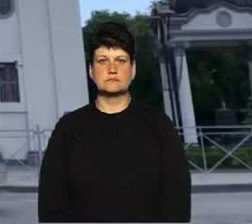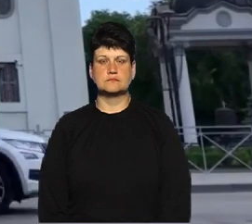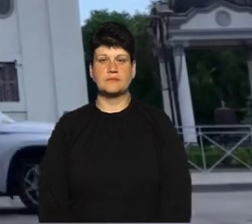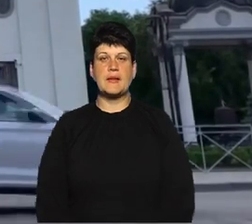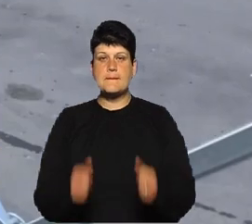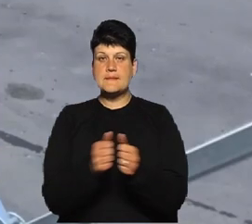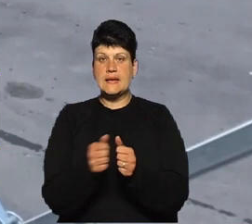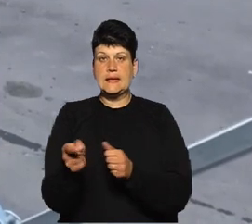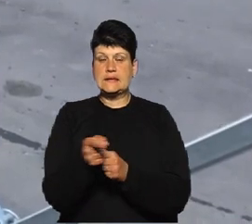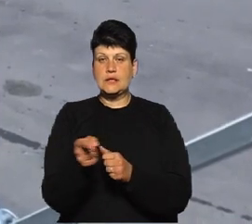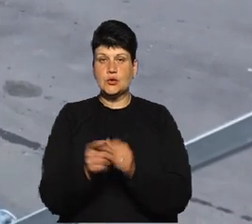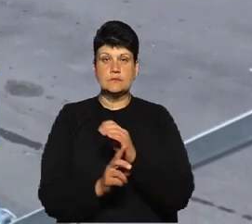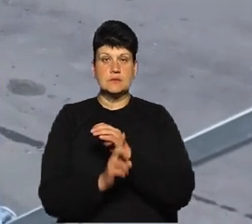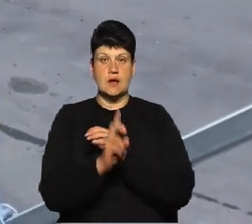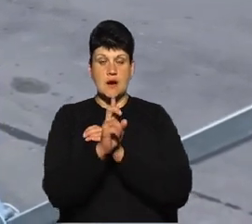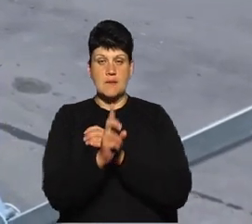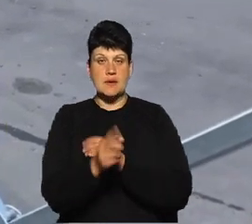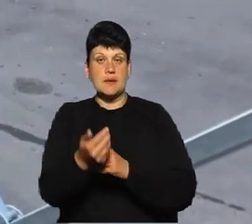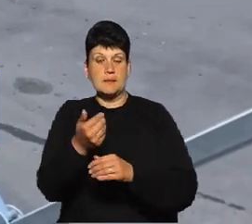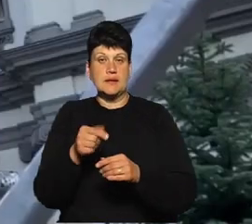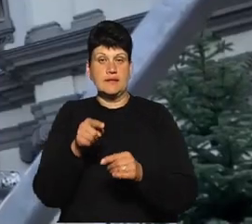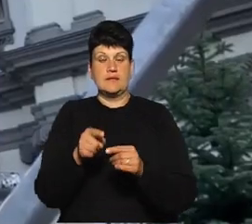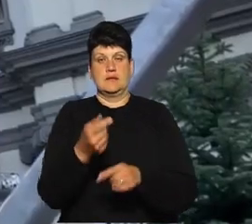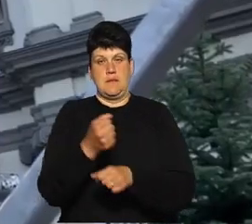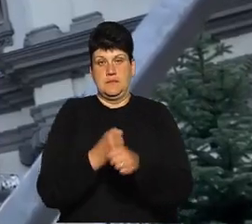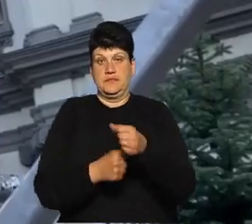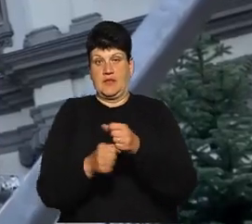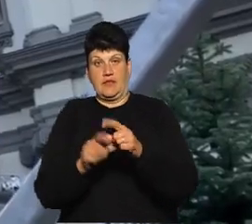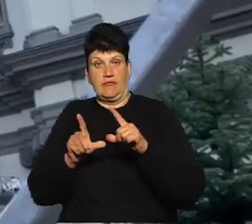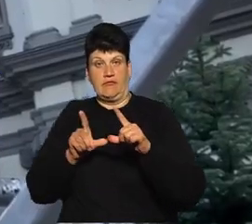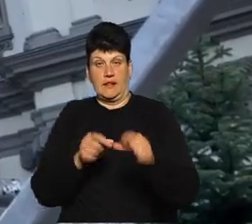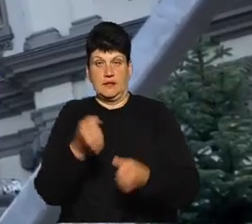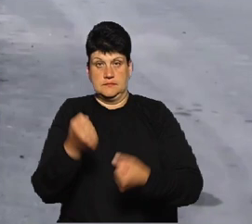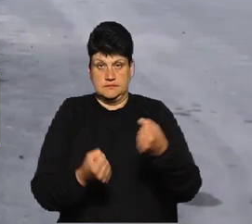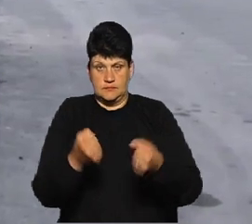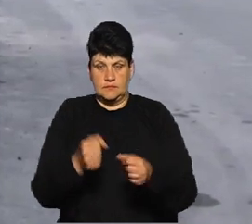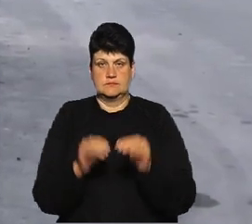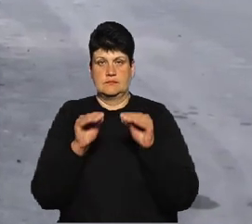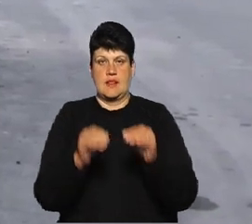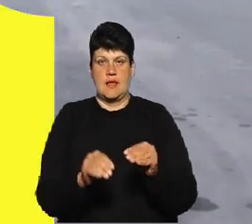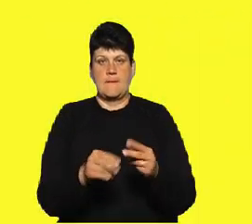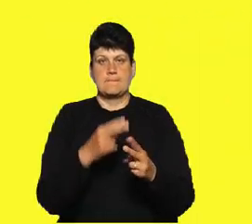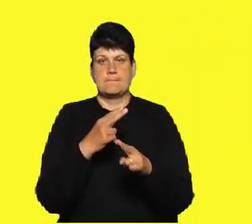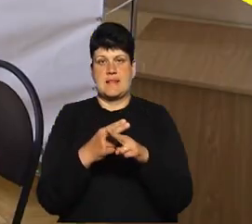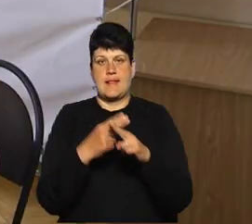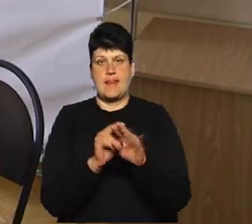біля тернопільського храму, в який напередодні Великодня в'їхали автомобілем, встановили металеву огорожу.